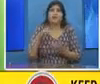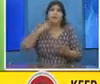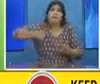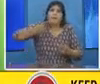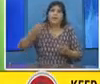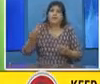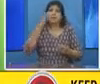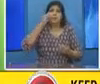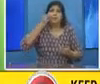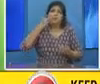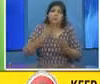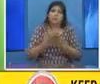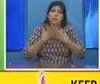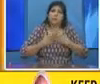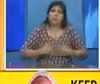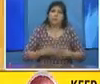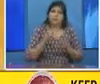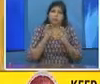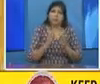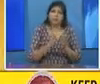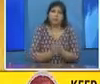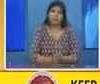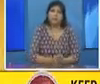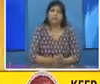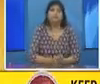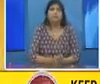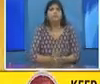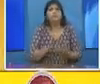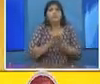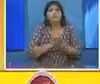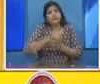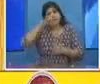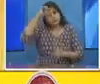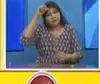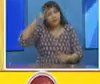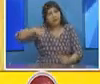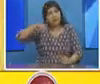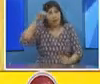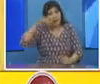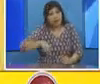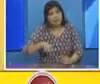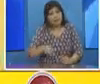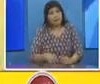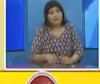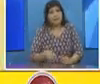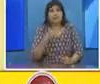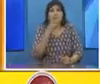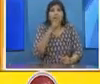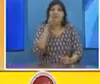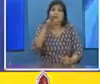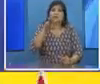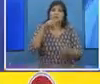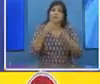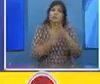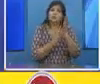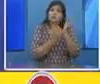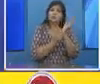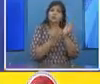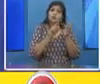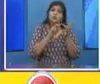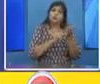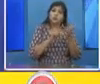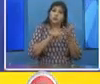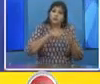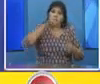करते रहिए, स्वस्थ रहिए। मेरे प्यारे देशवासियों, आज 28 जून